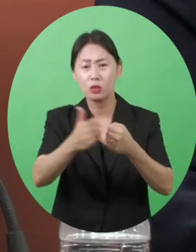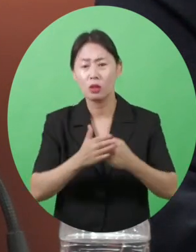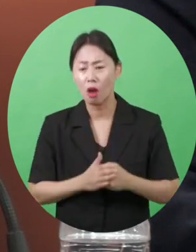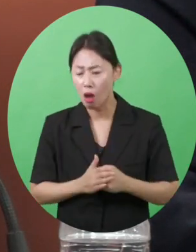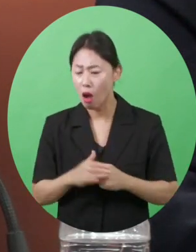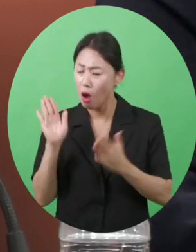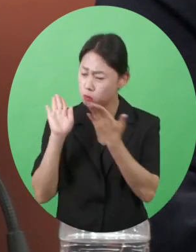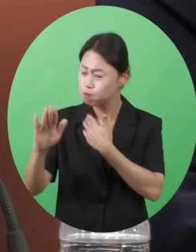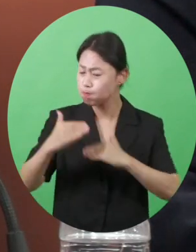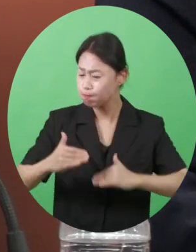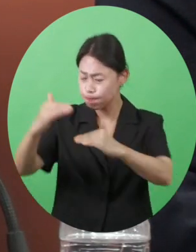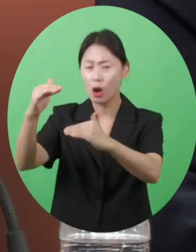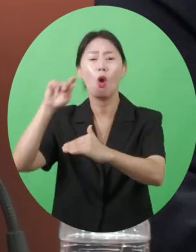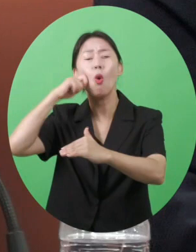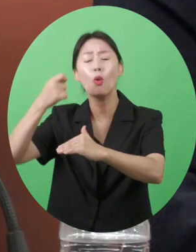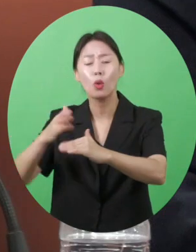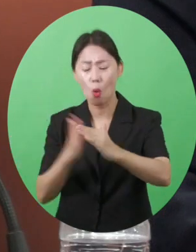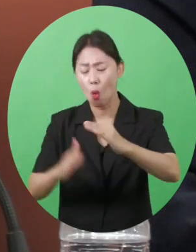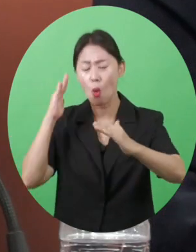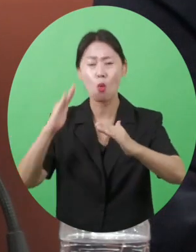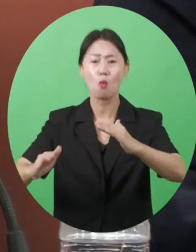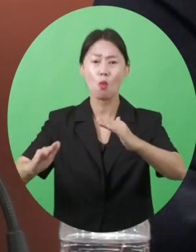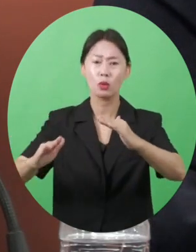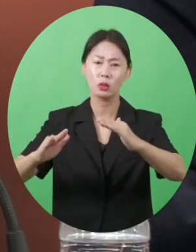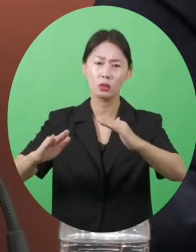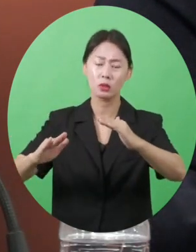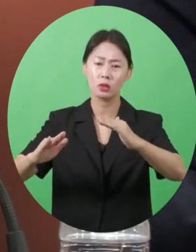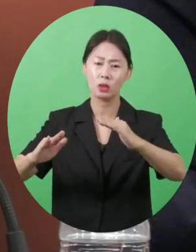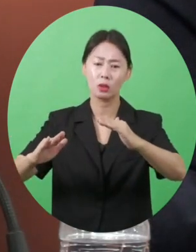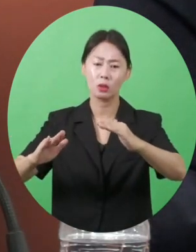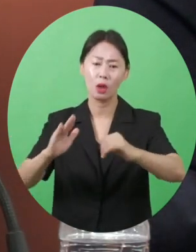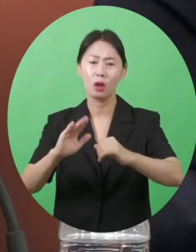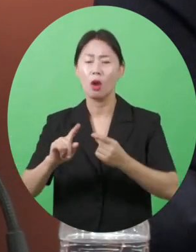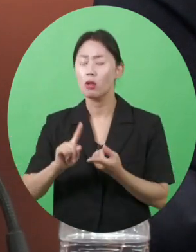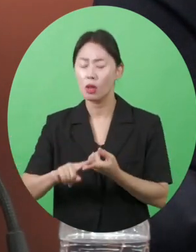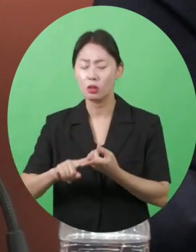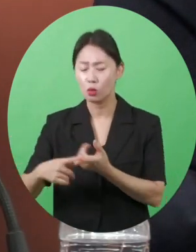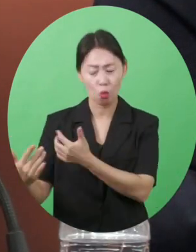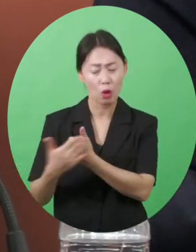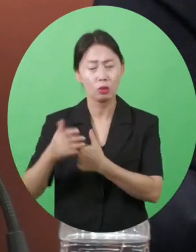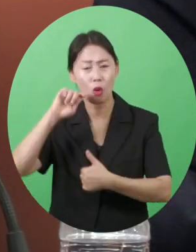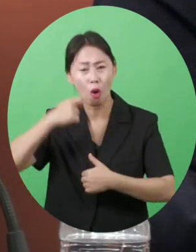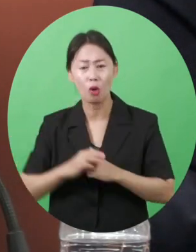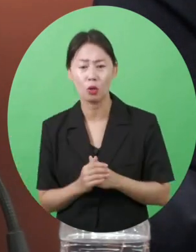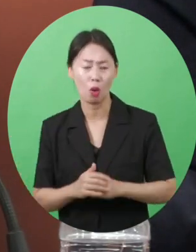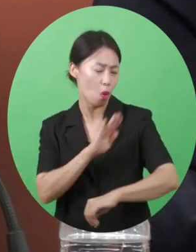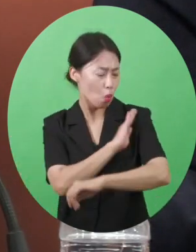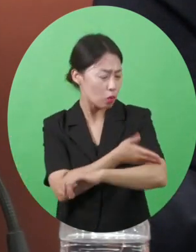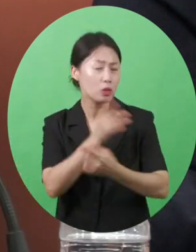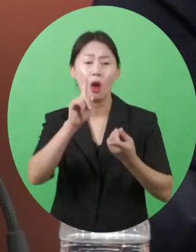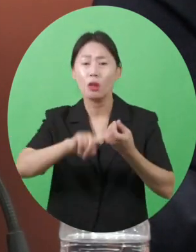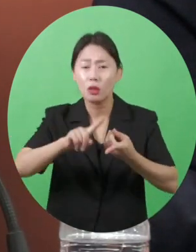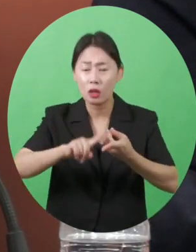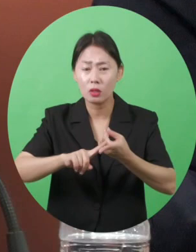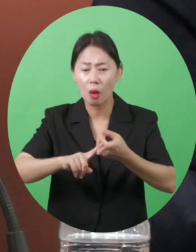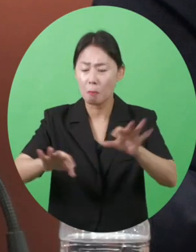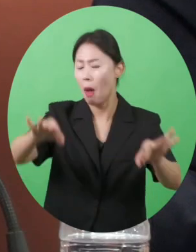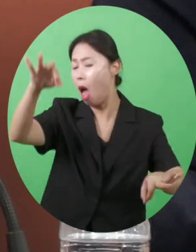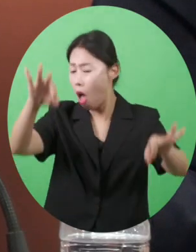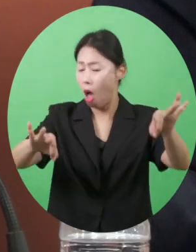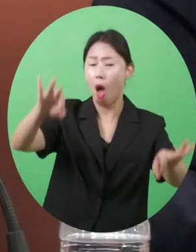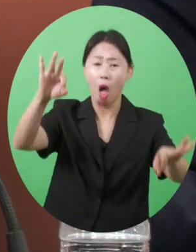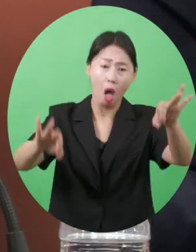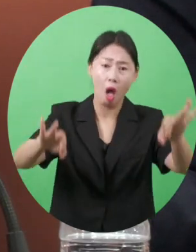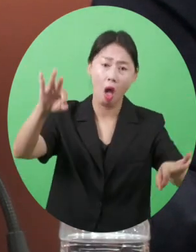점진적으로 실현해야 된다는 공직자들의 주장 사이에서 권리로서의 그 지위가 공고하기는커녕 늘 저울질의